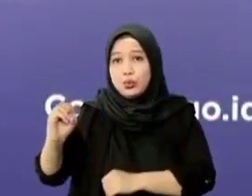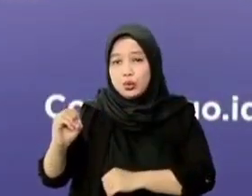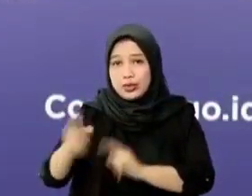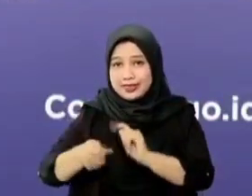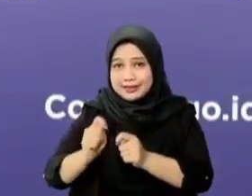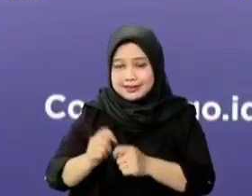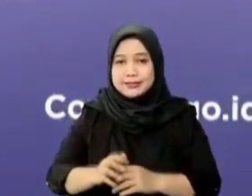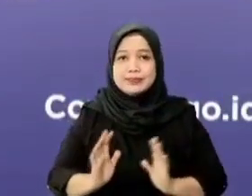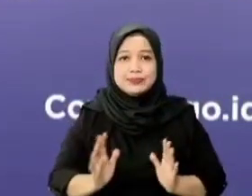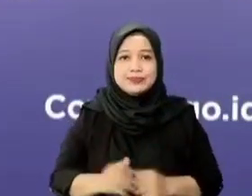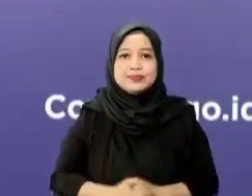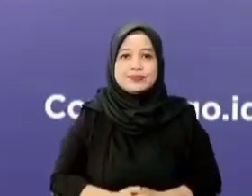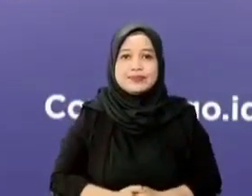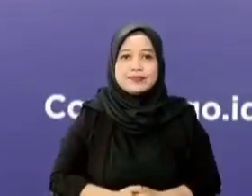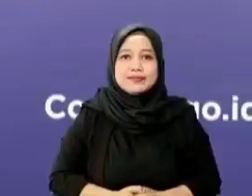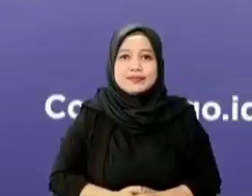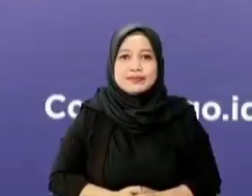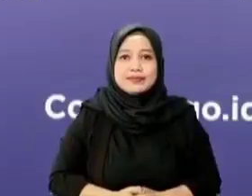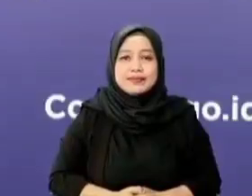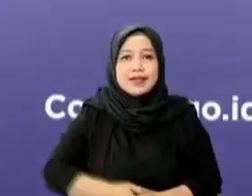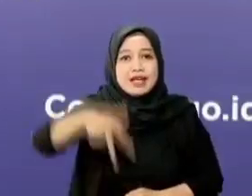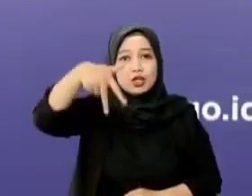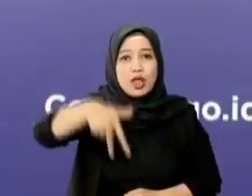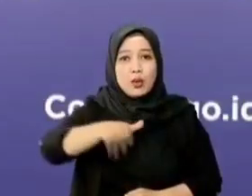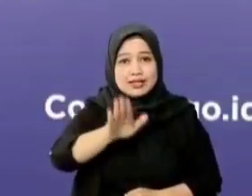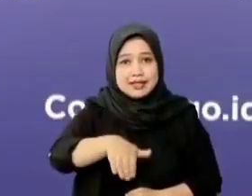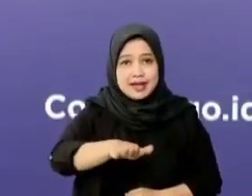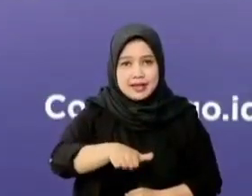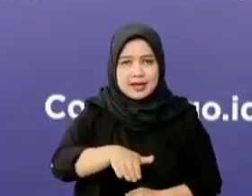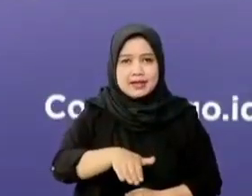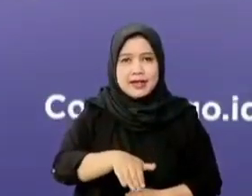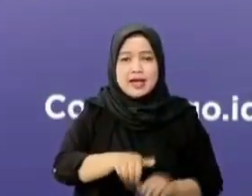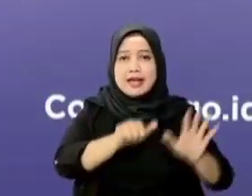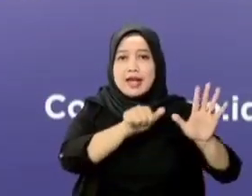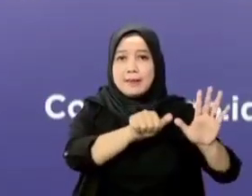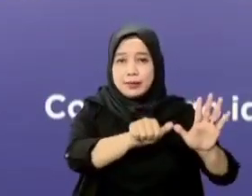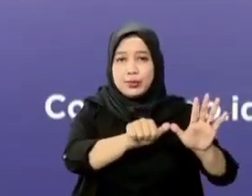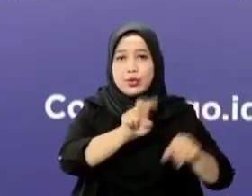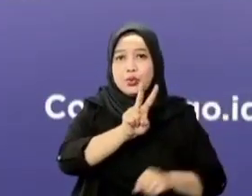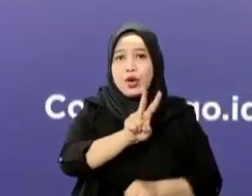tes per 1 juta penduduk. Sulawesi Selatan 6.288